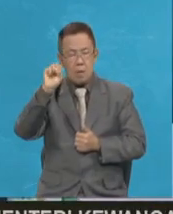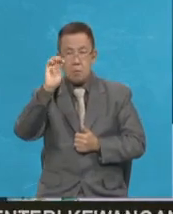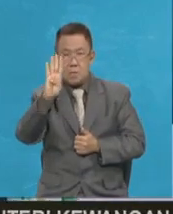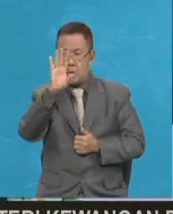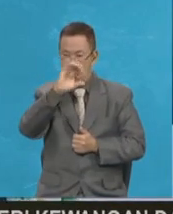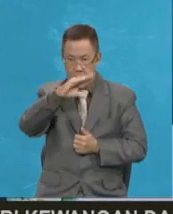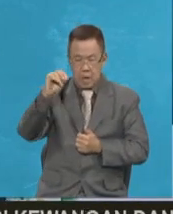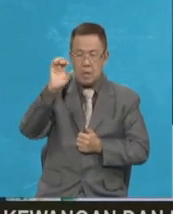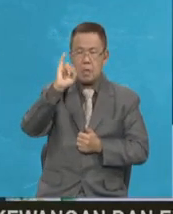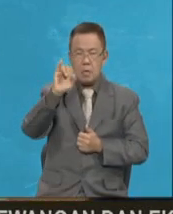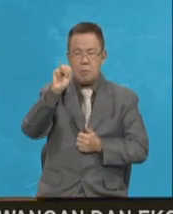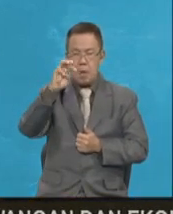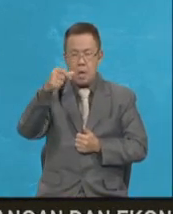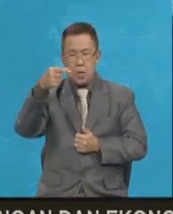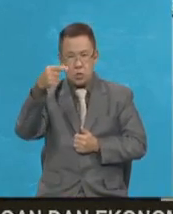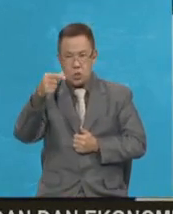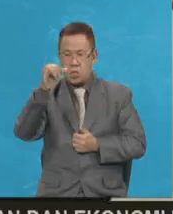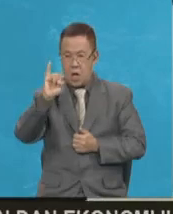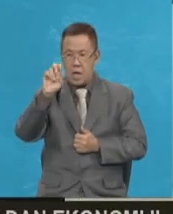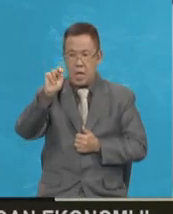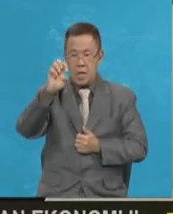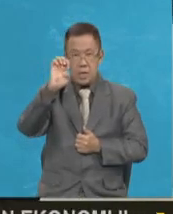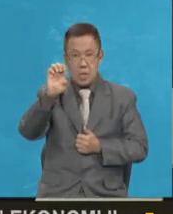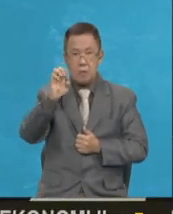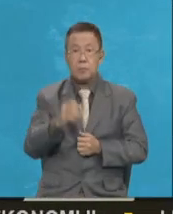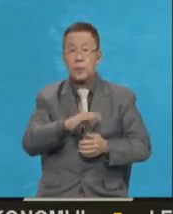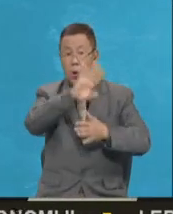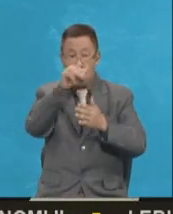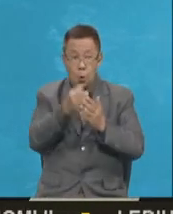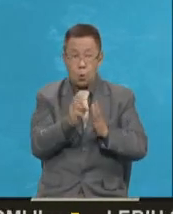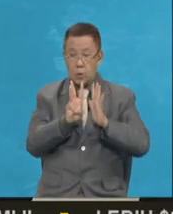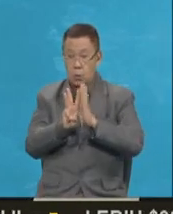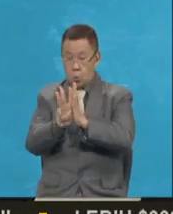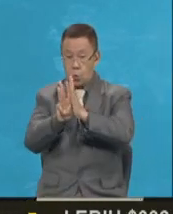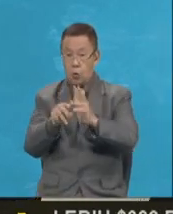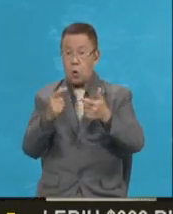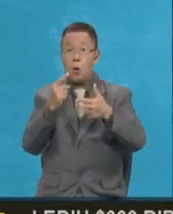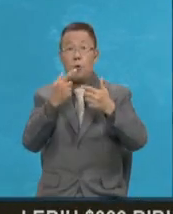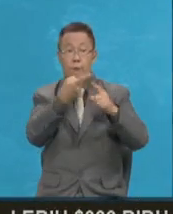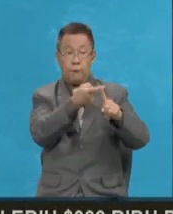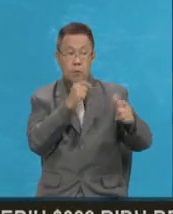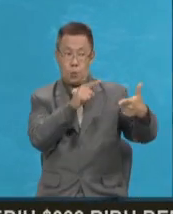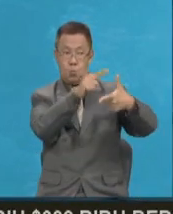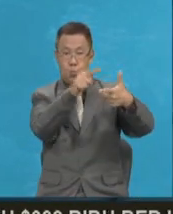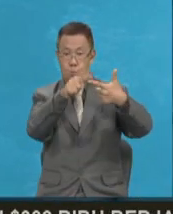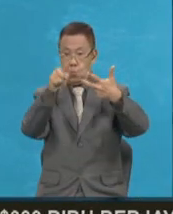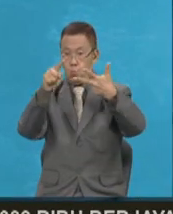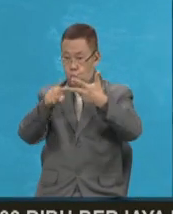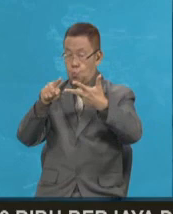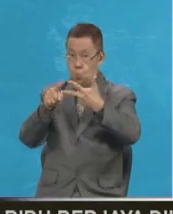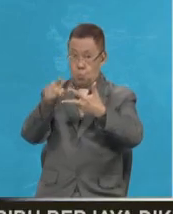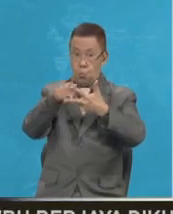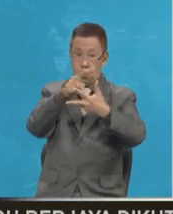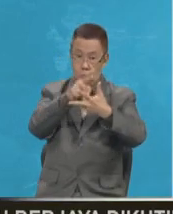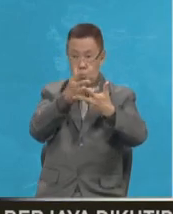dan Imagine sendirian berhad penyerahan sumbangan disempurnakan oleh wakil-wakil Serikat berkenaan juga diserahkan